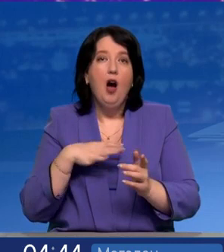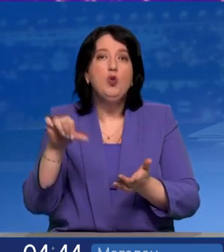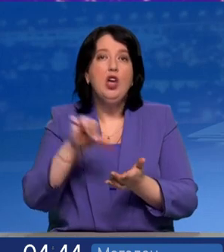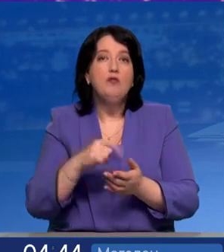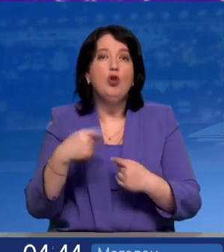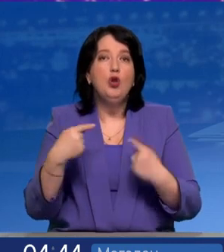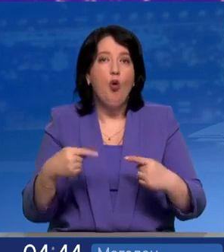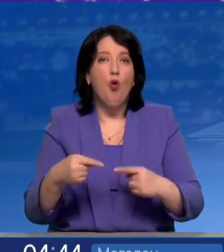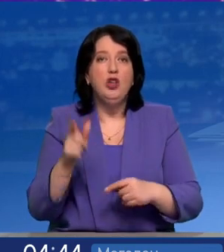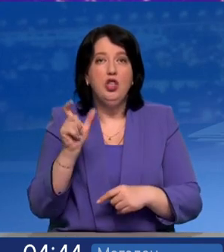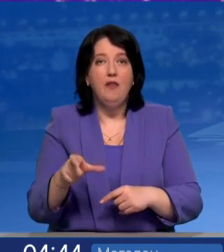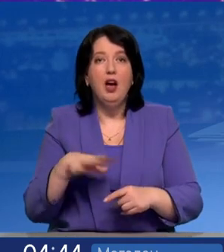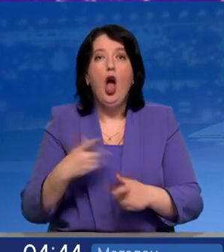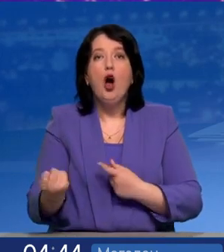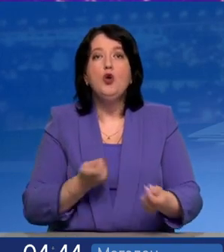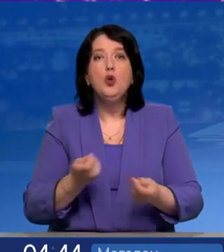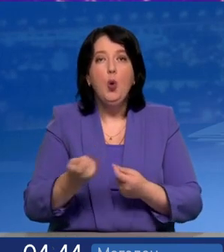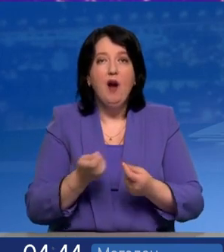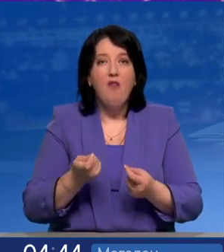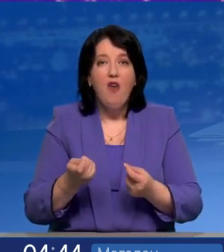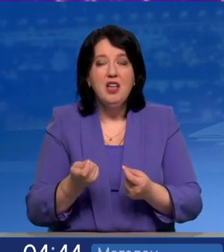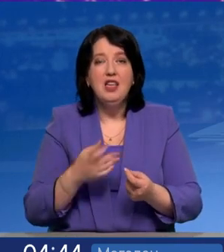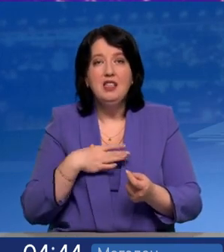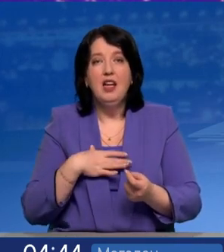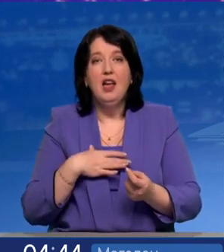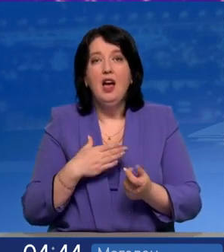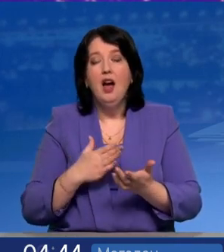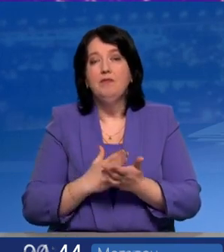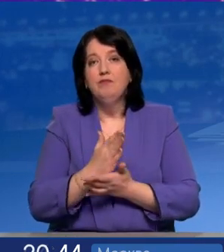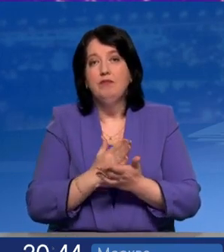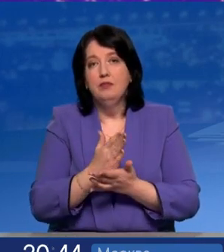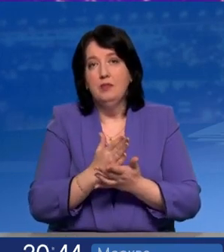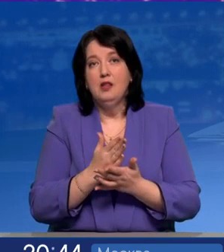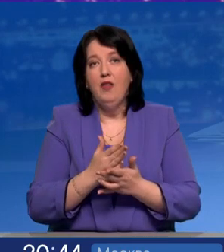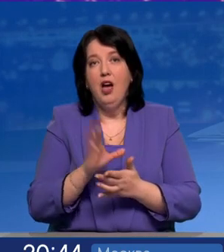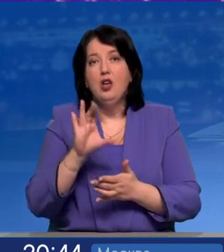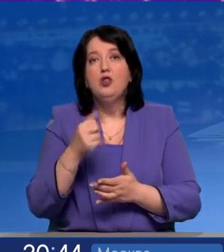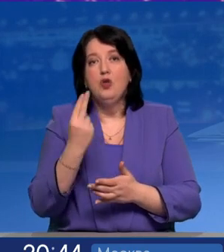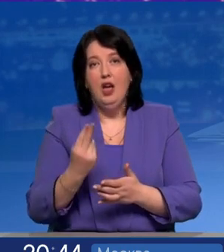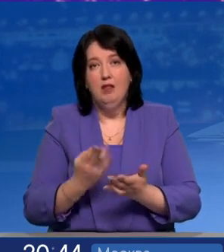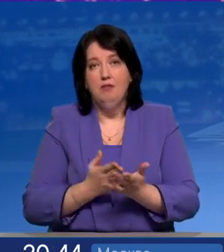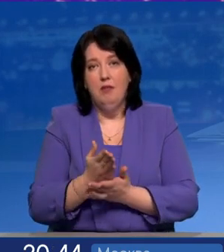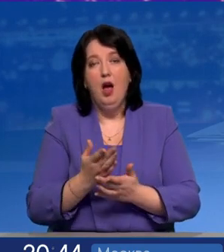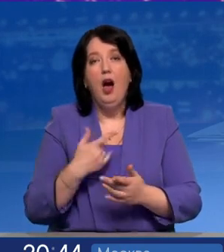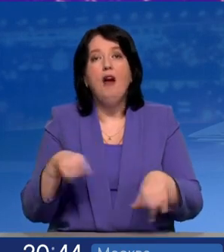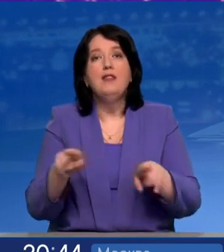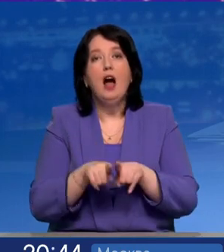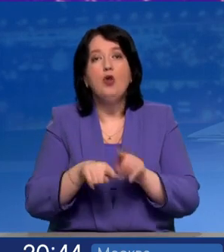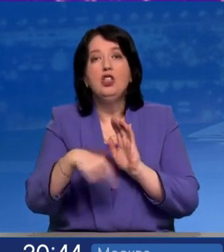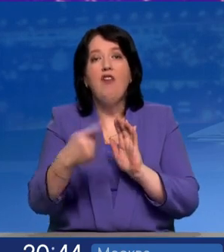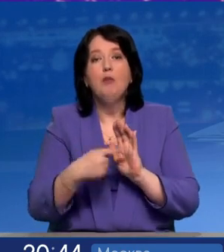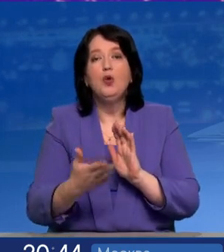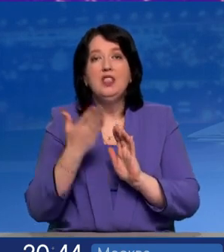Это руководитель Центра политэкономических исследований Института нового общества. Василий Георгиевич, здравствуйте. Здравствуйте. Тот же самый вопрос к вам, что и к